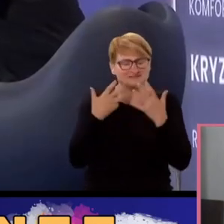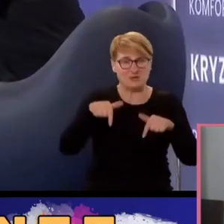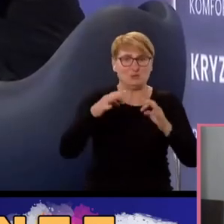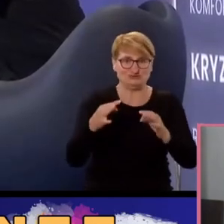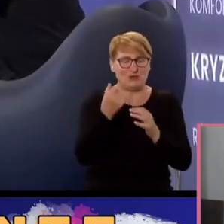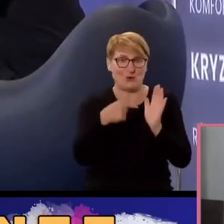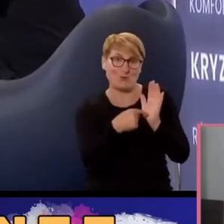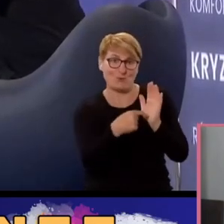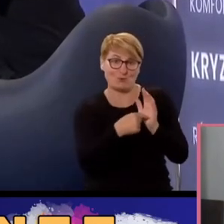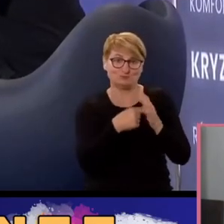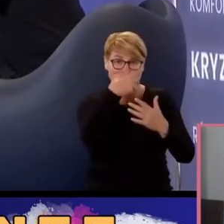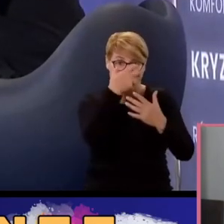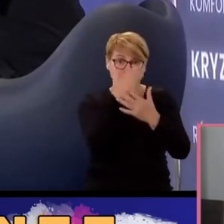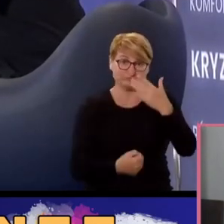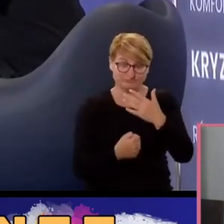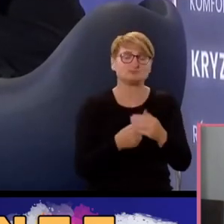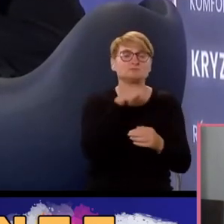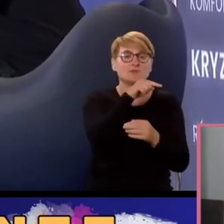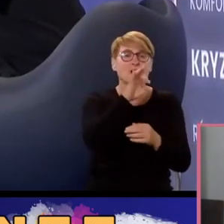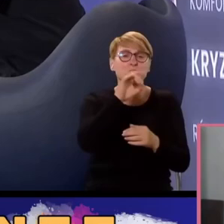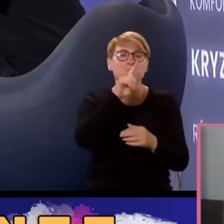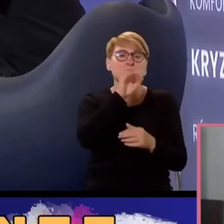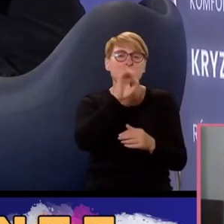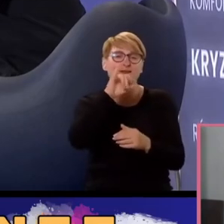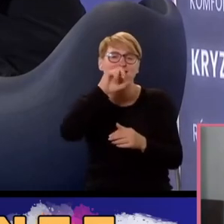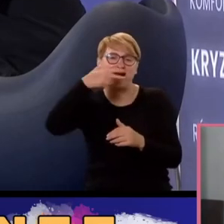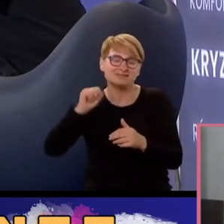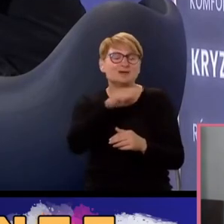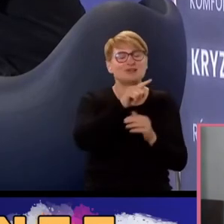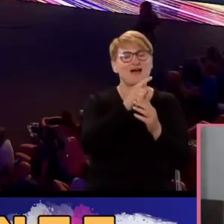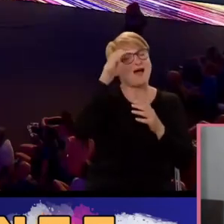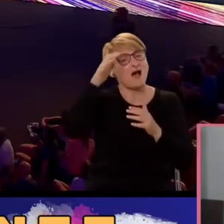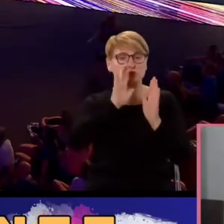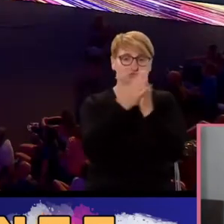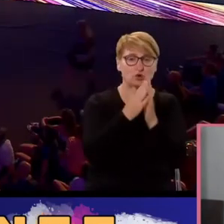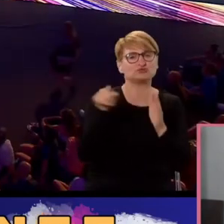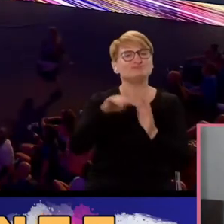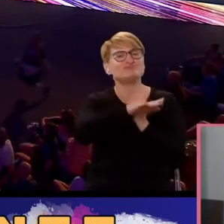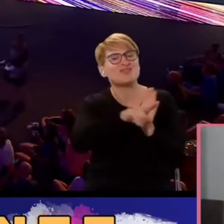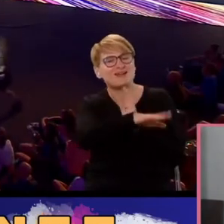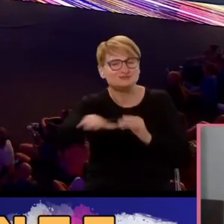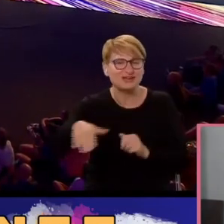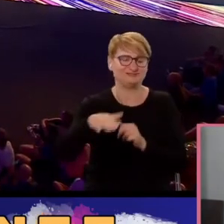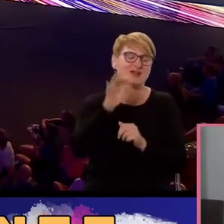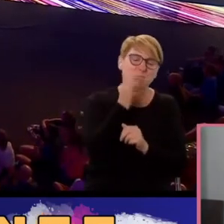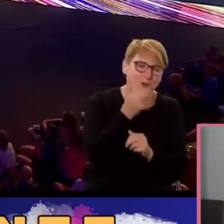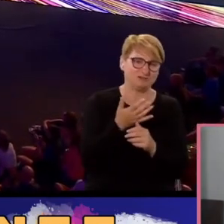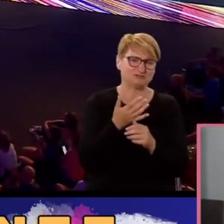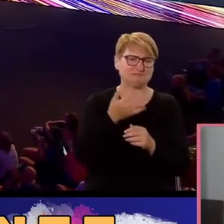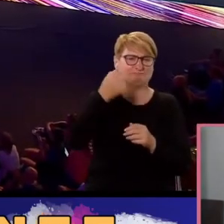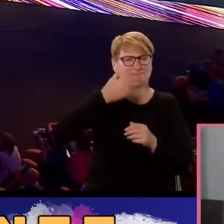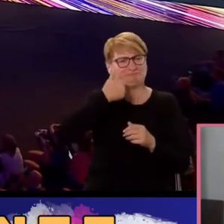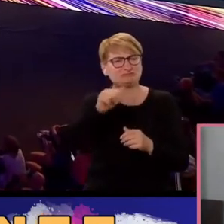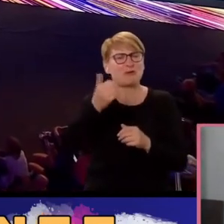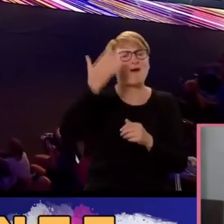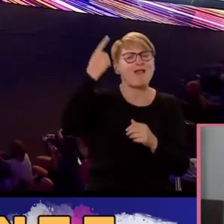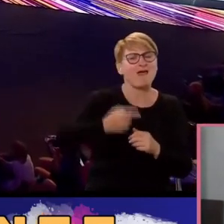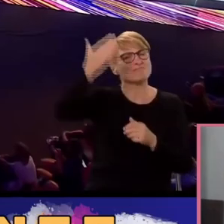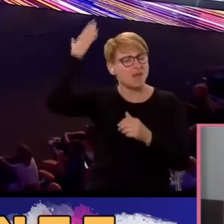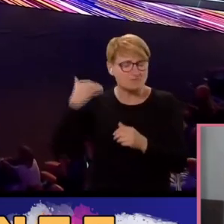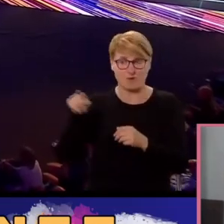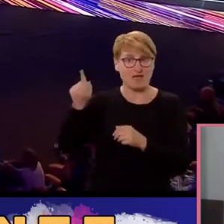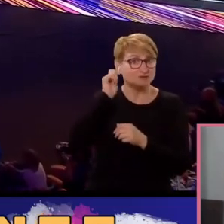pograć. Polianna, bohaterka literacka książek dla dziewczynek, dla młodzieży sprzed no, już prawie 100 lat. To była taka dziewczynka,